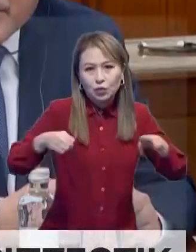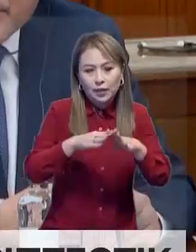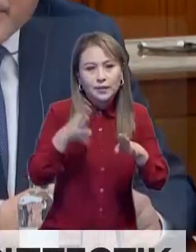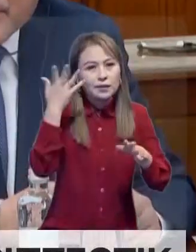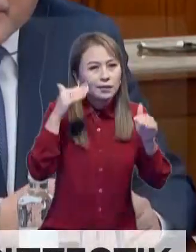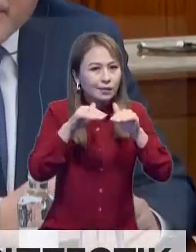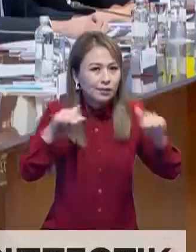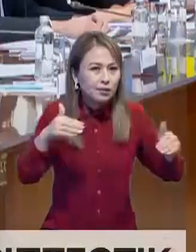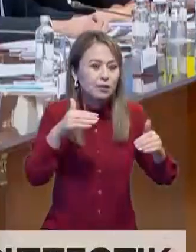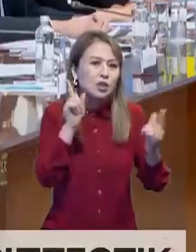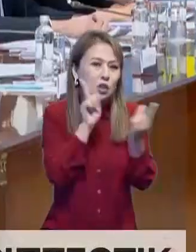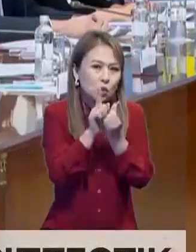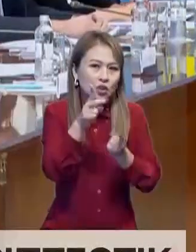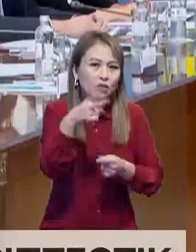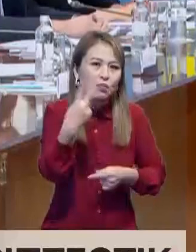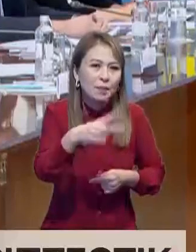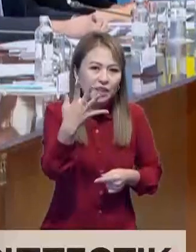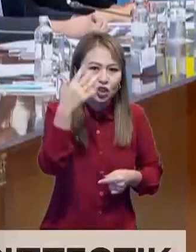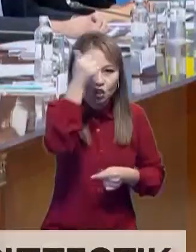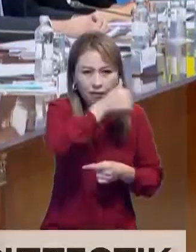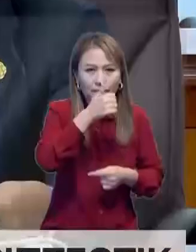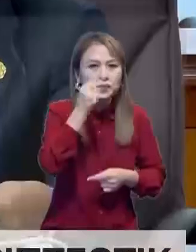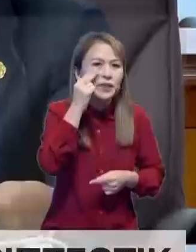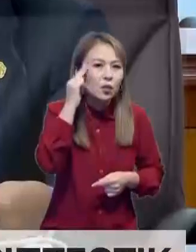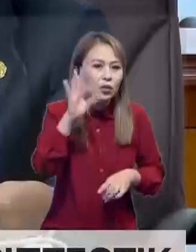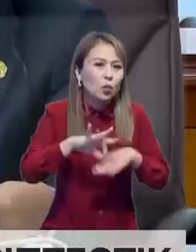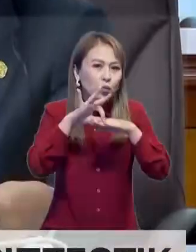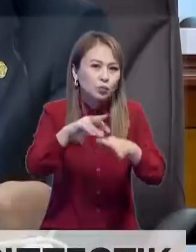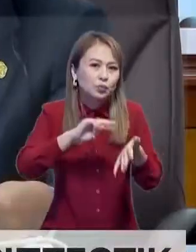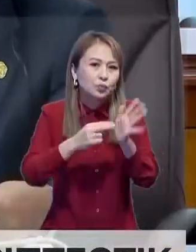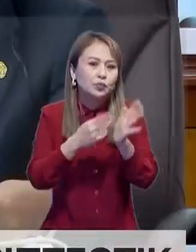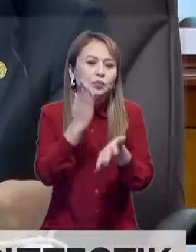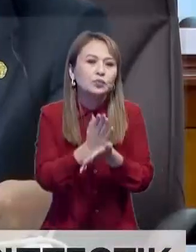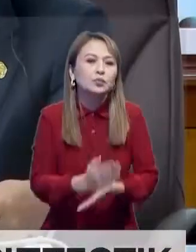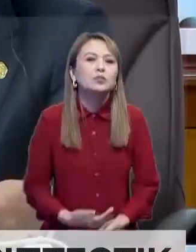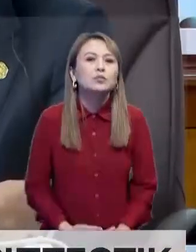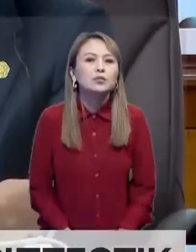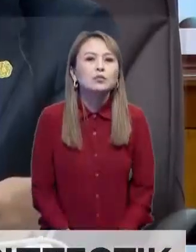талқыланды. Енді мұндай деңгейдегі кездесу 2025 жылы Қытайда өтеді деп жоспарланған.